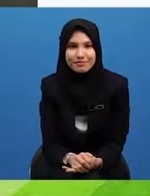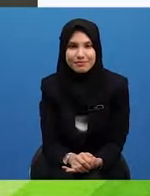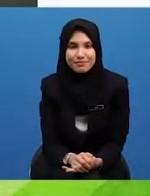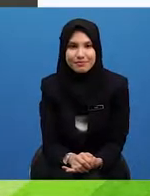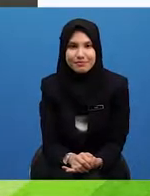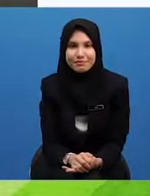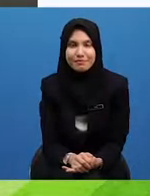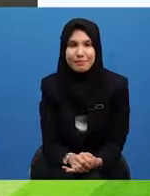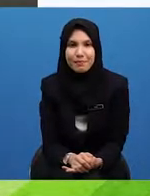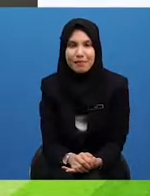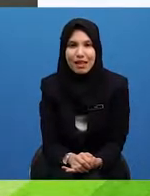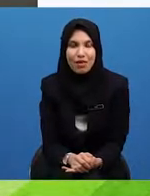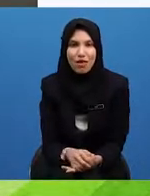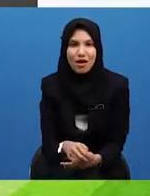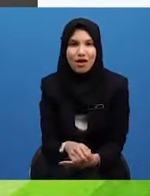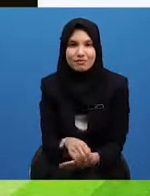Hai